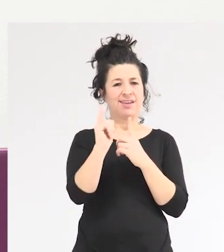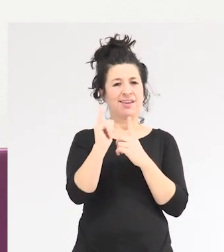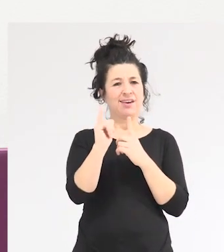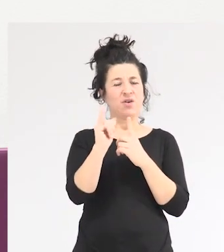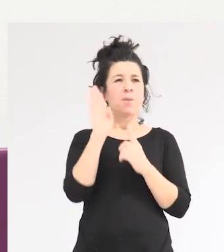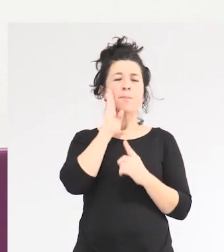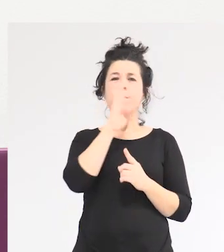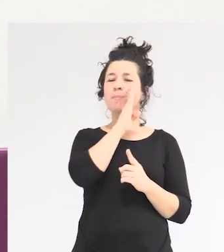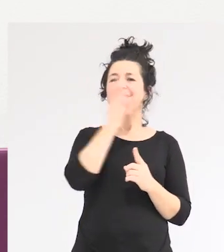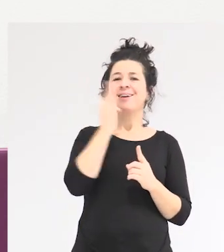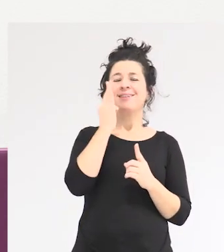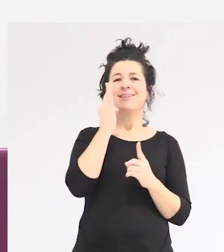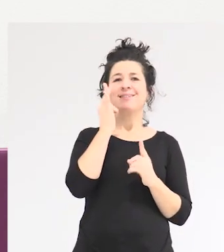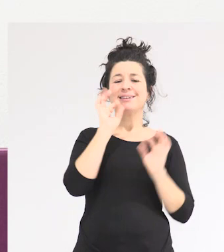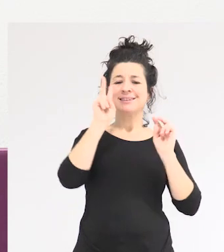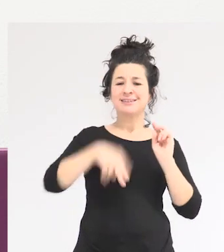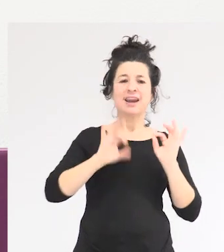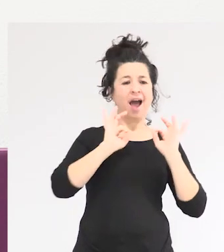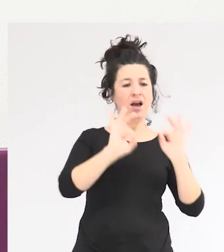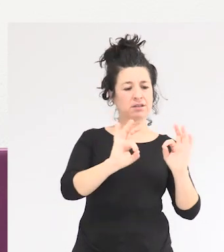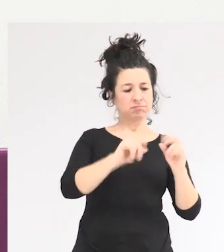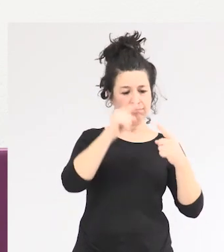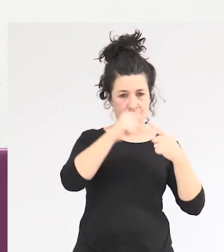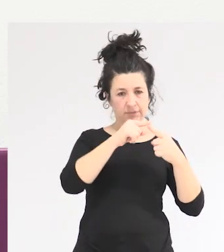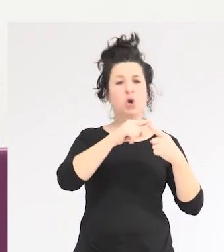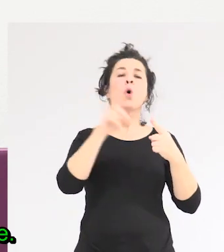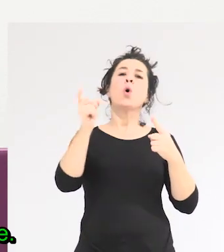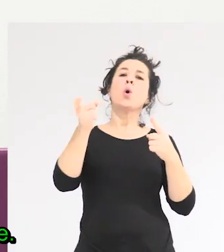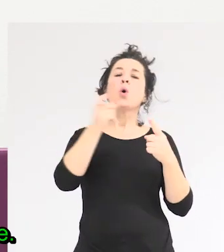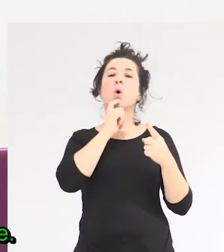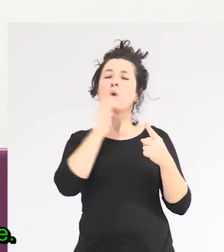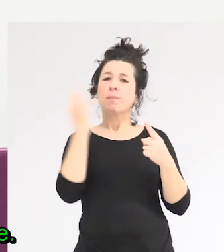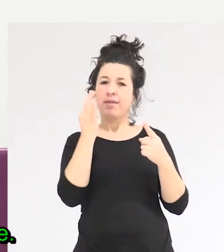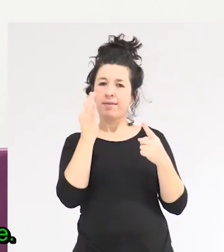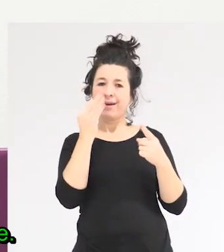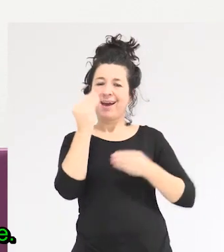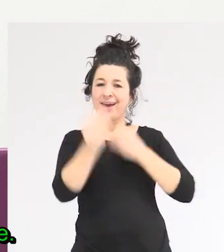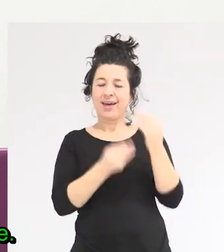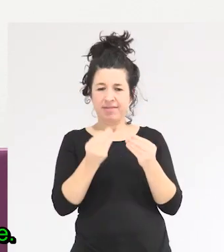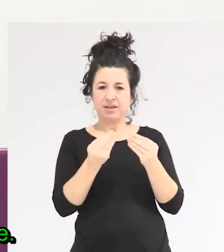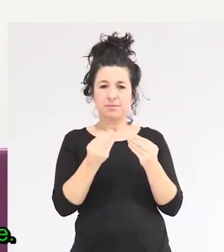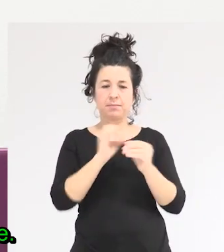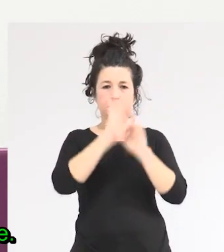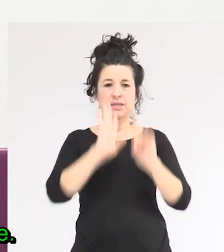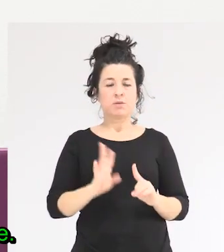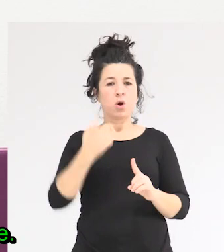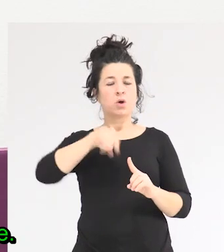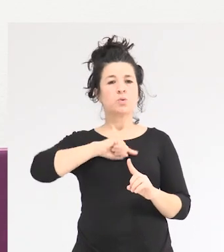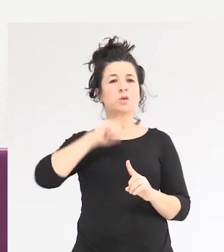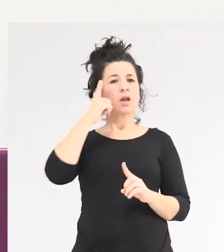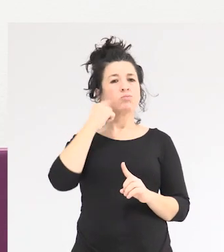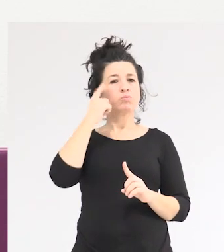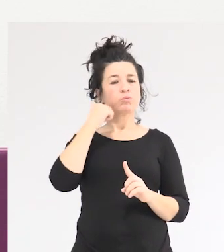duen ama bat, nolakoa izan behar duen ama batek, hau nahiko argi dago gure tradizio judeo-kristauan esango